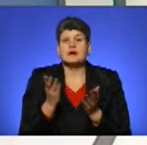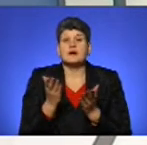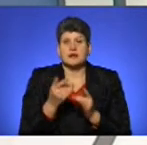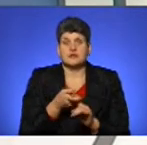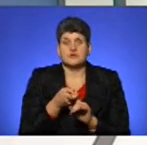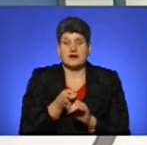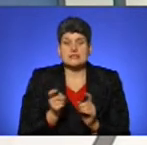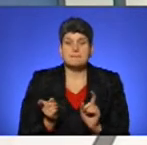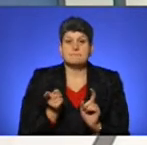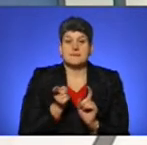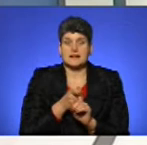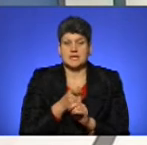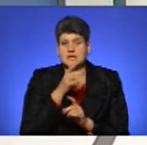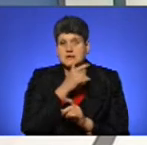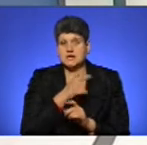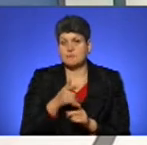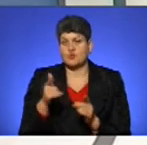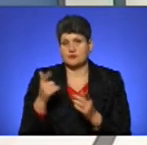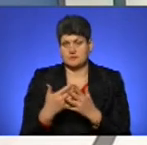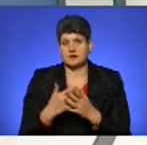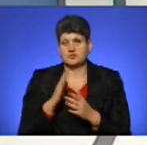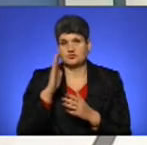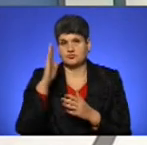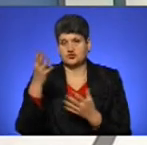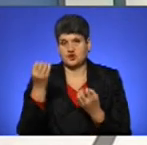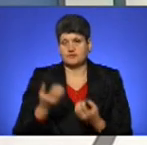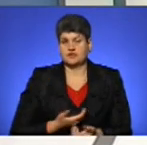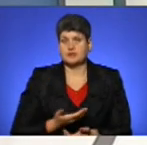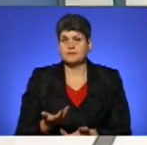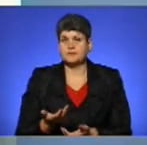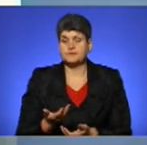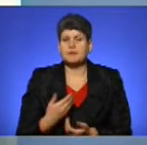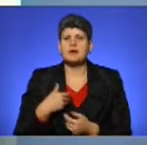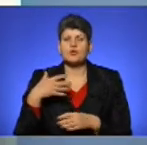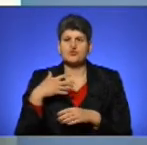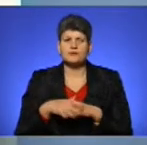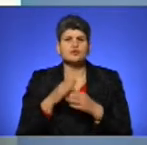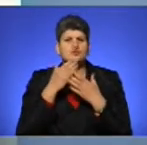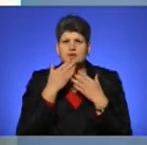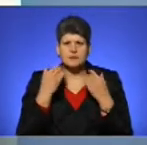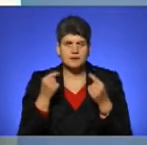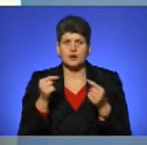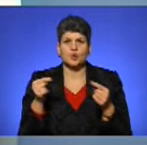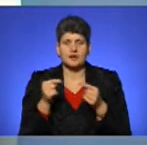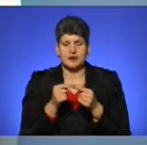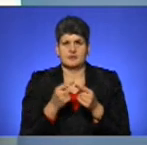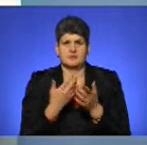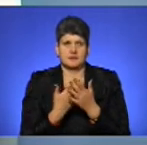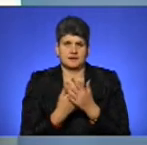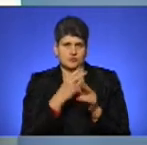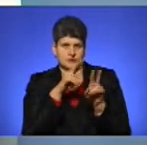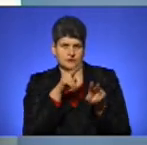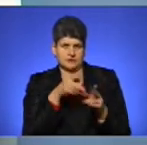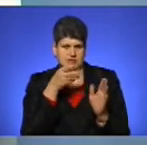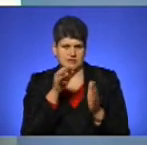інфекція приєднається на протязі подальшого життя. Тобто ми розуміємо, що немає таких конкретних симптомів, за якими одразу